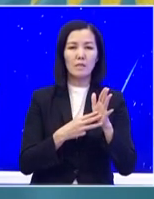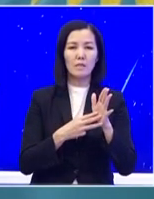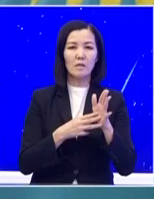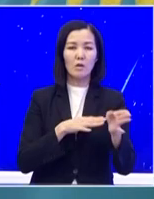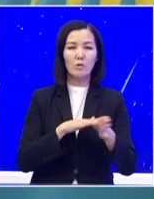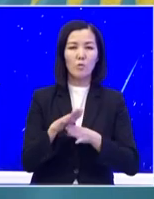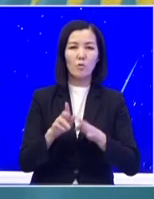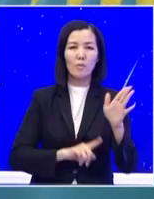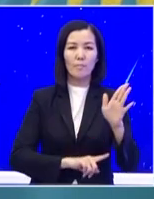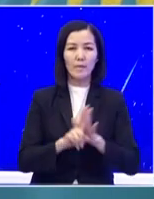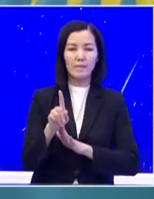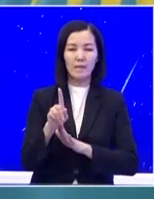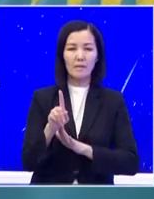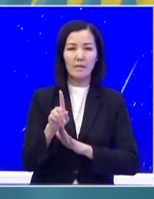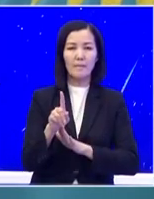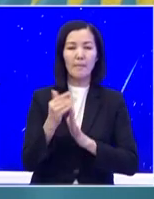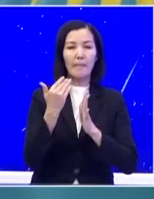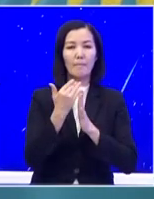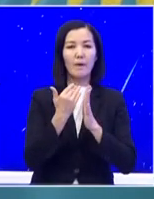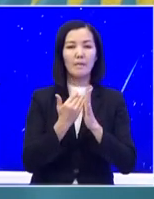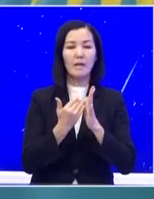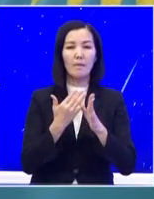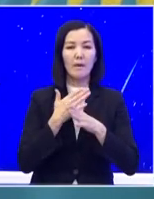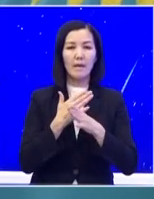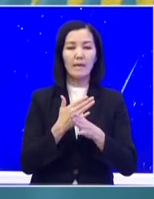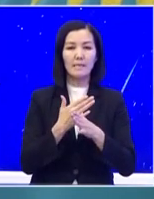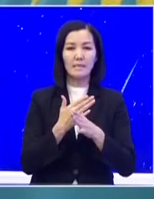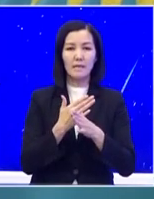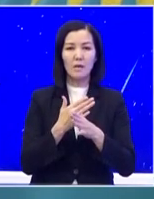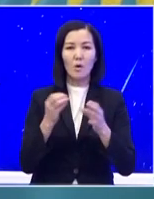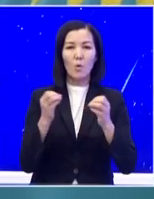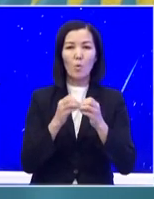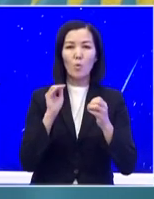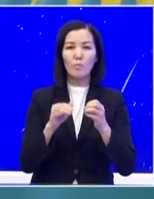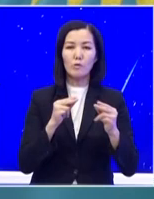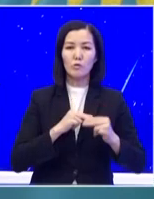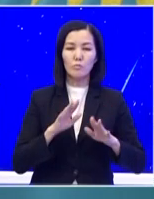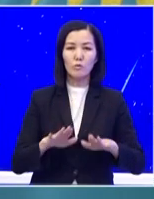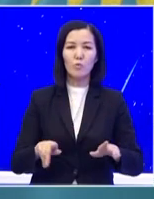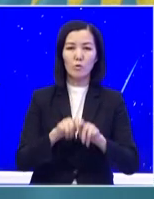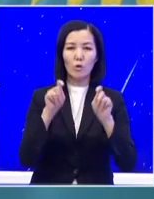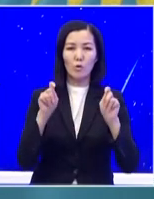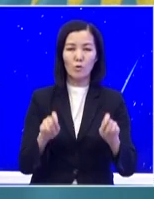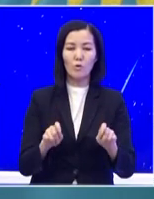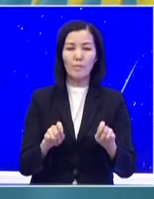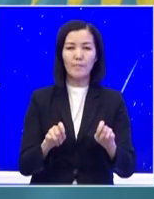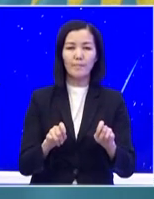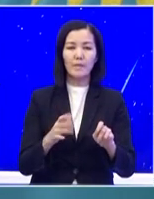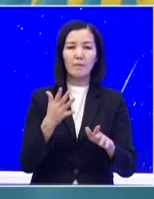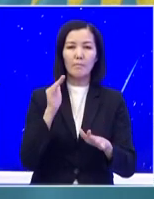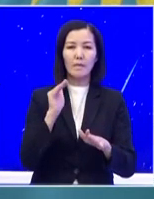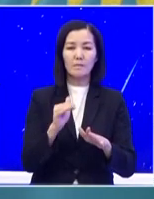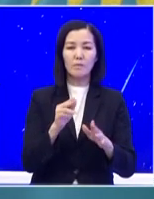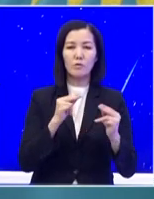толық басталды. Бағдарлама аясында оның 10 мың жұмыс орны құрылып, оның 5 мыңнан